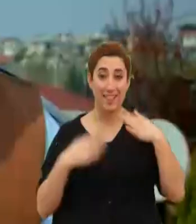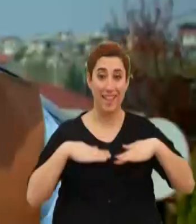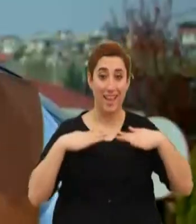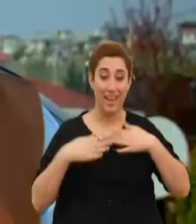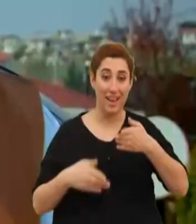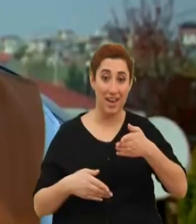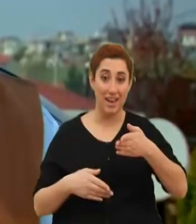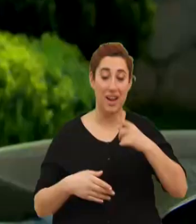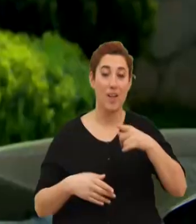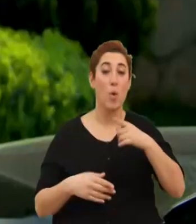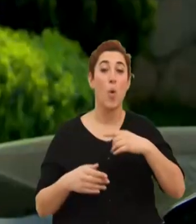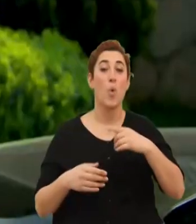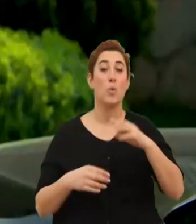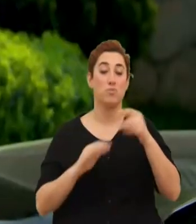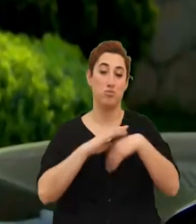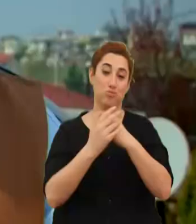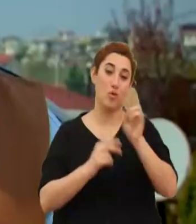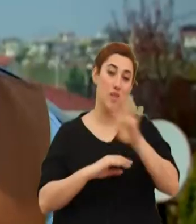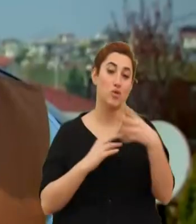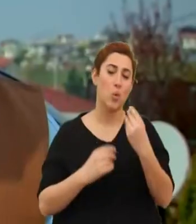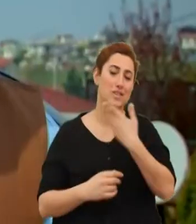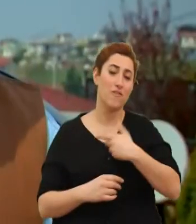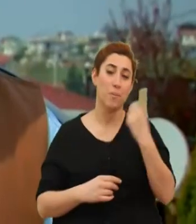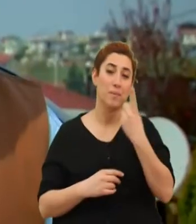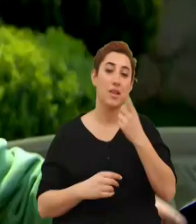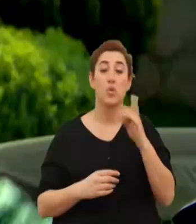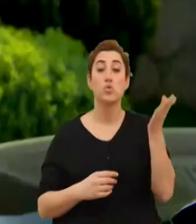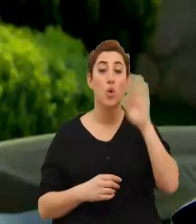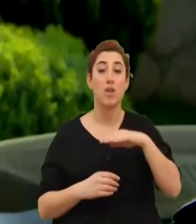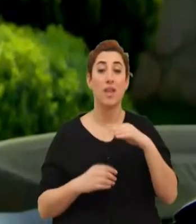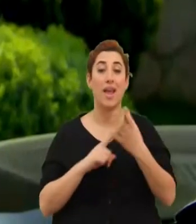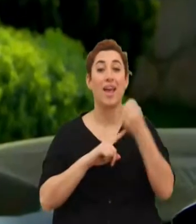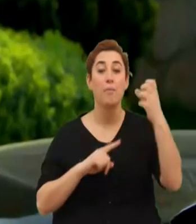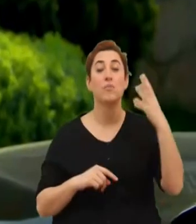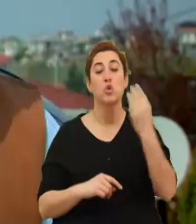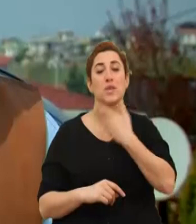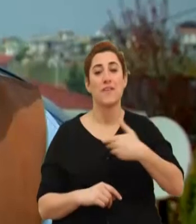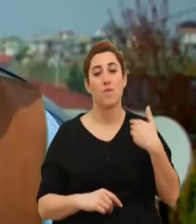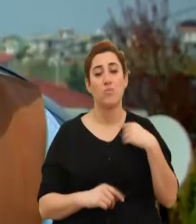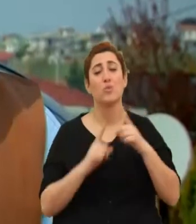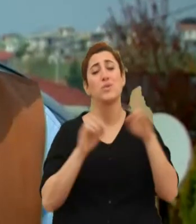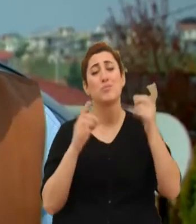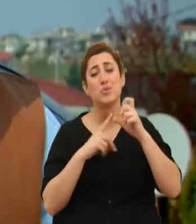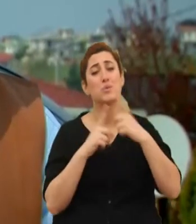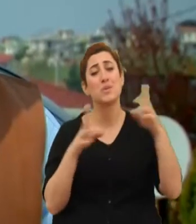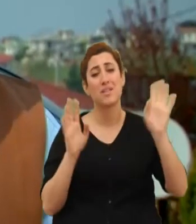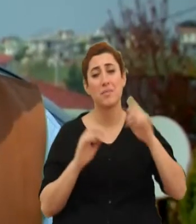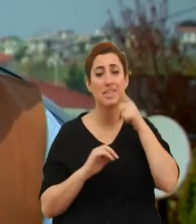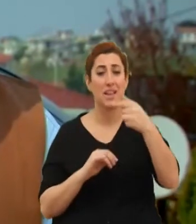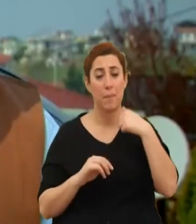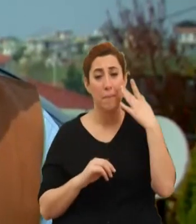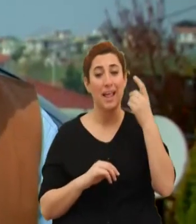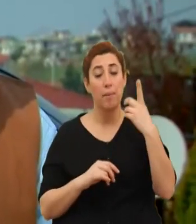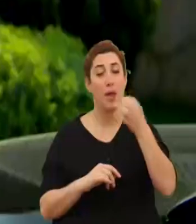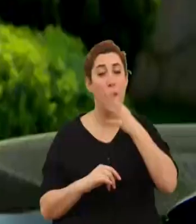ya. Hani bu şeklini çok seviyorum. Bir de efendim sofrada kebap halini çok seviyorum. Uzatma Şükrü, uzatma. Sende belli